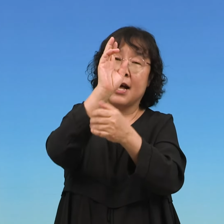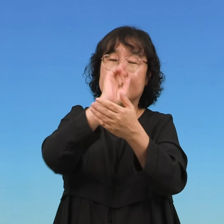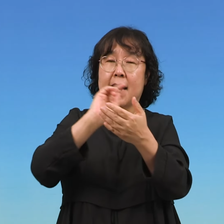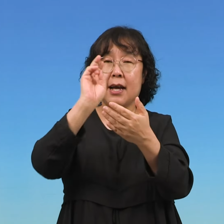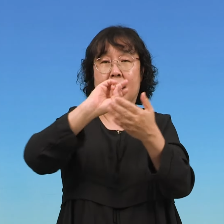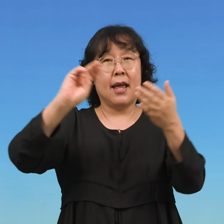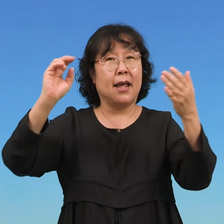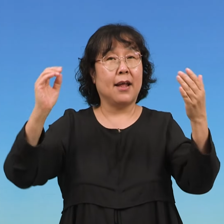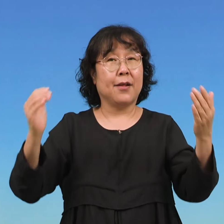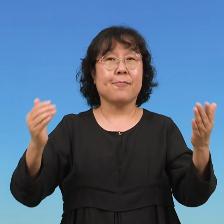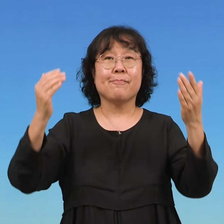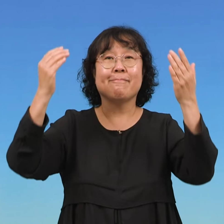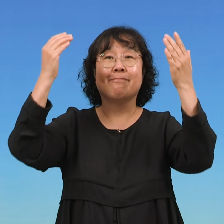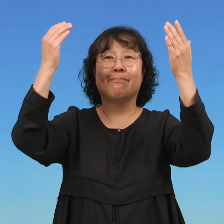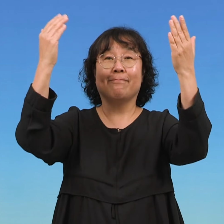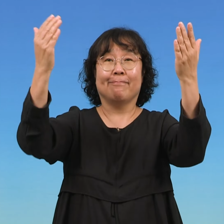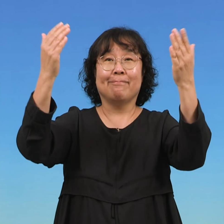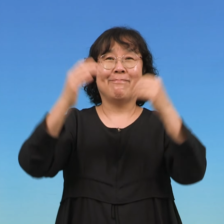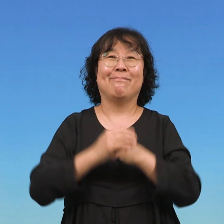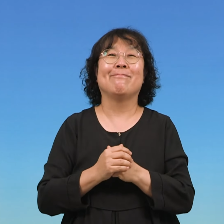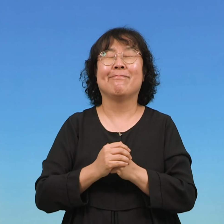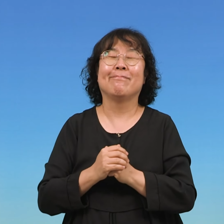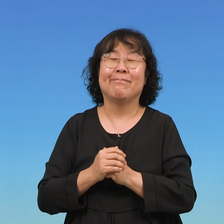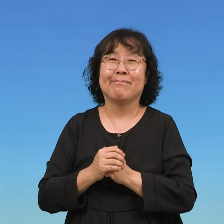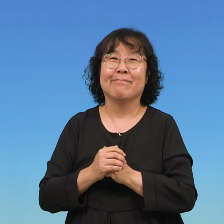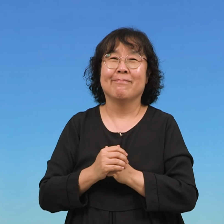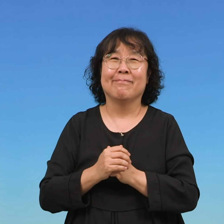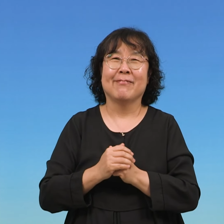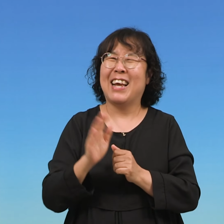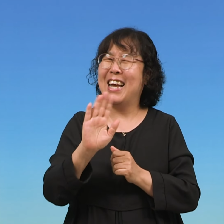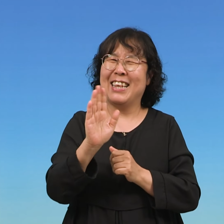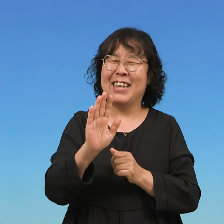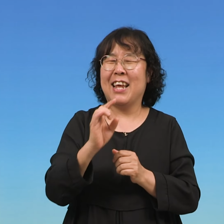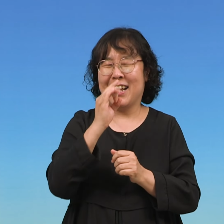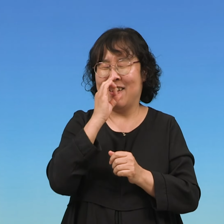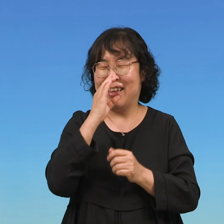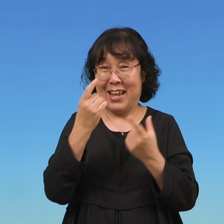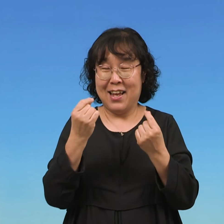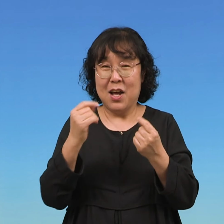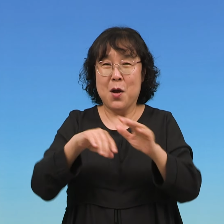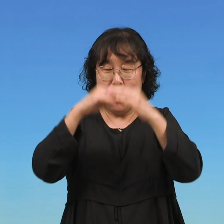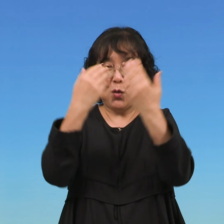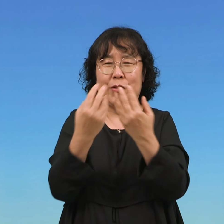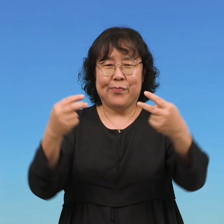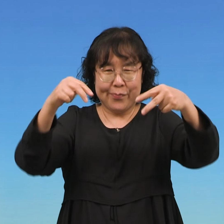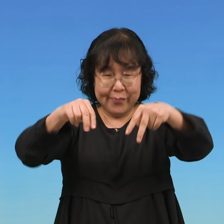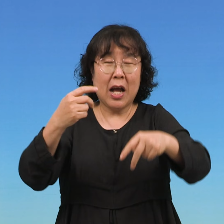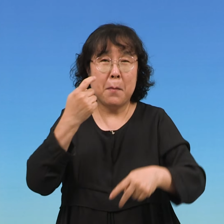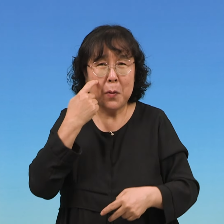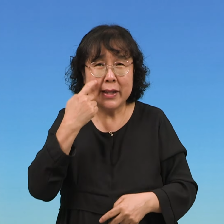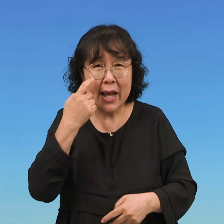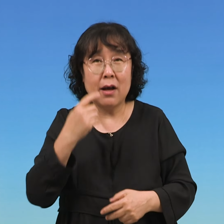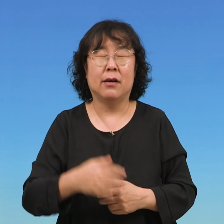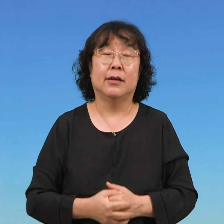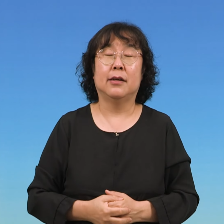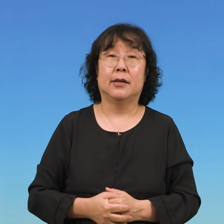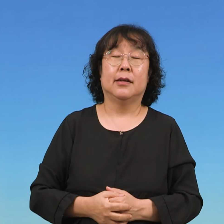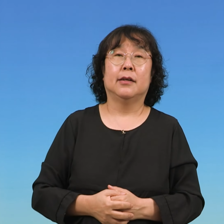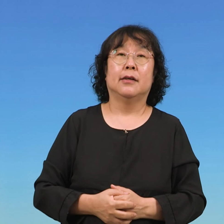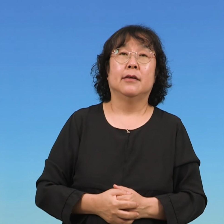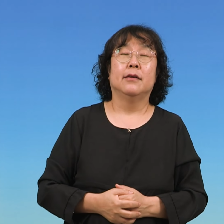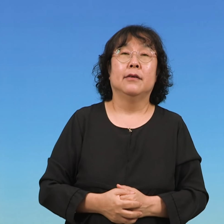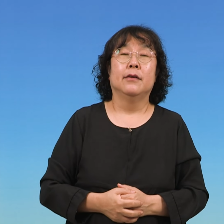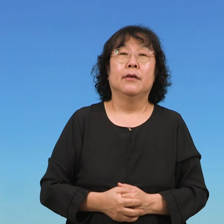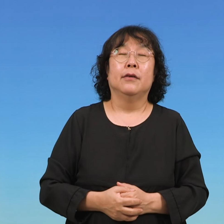찬양해 사다 만약에 안 되겠습니다 우리 다 일어나 보세요 다 일어나서 또 이제